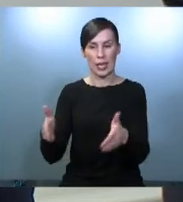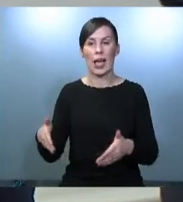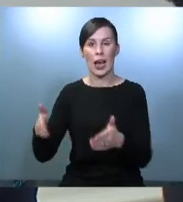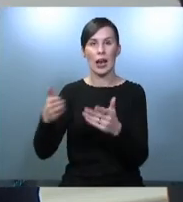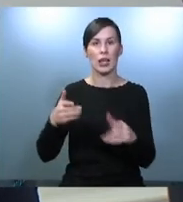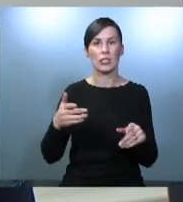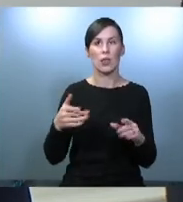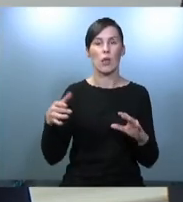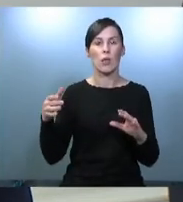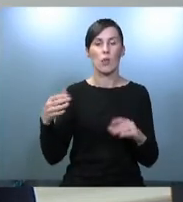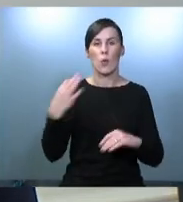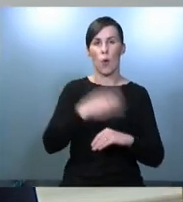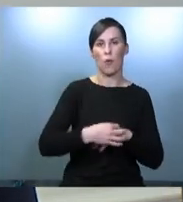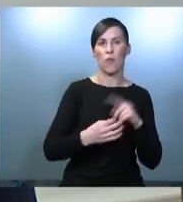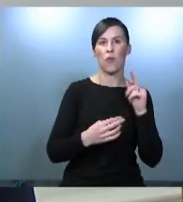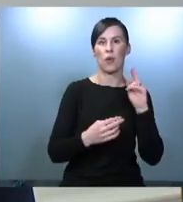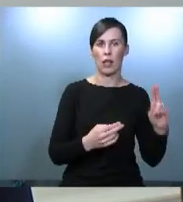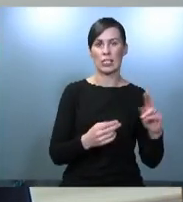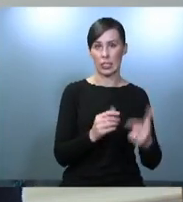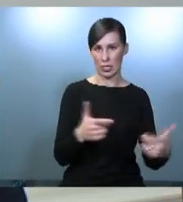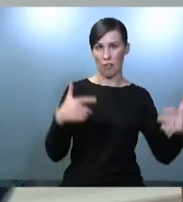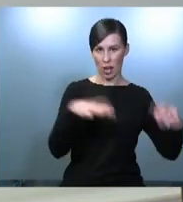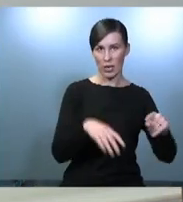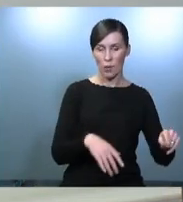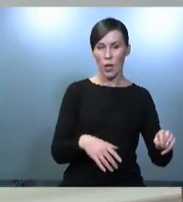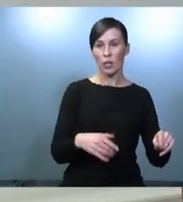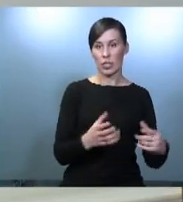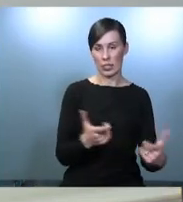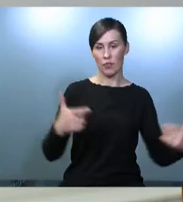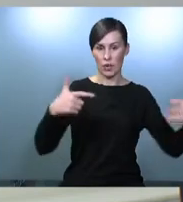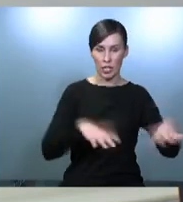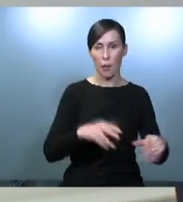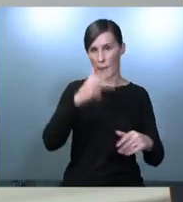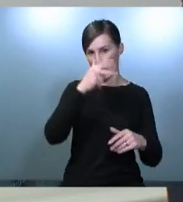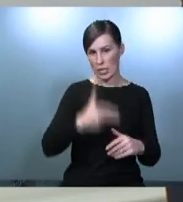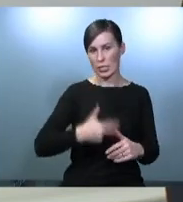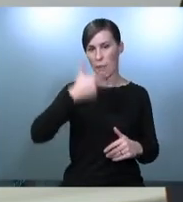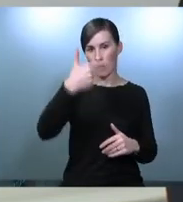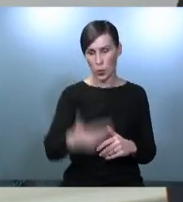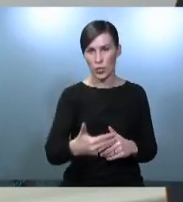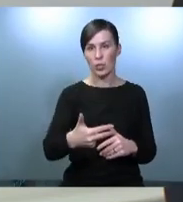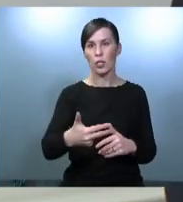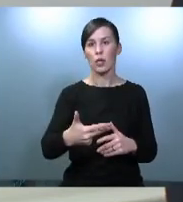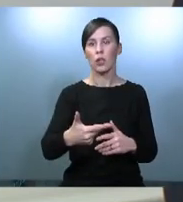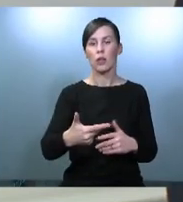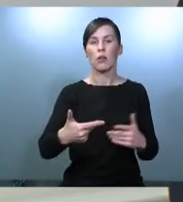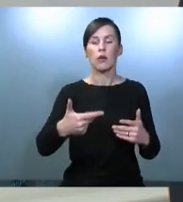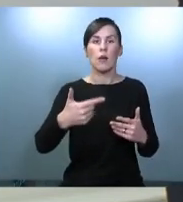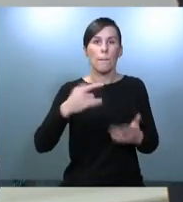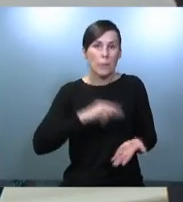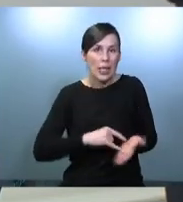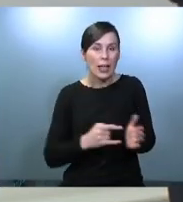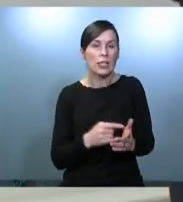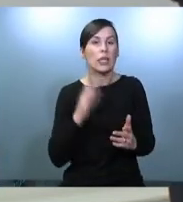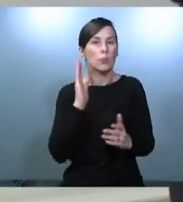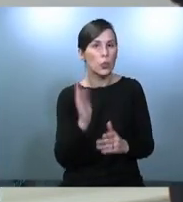ir gatvės, mes iš tikrųjų esam už tai, kad bent 30%, reiškia per 3 metus, per 3 kadencijas visus kelius sutvarkyti. Ir jeigu kažkas